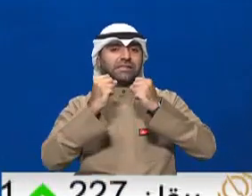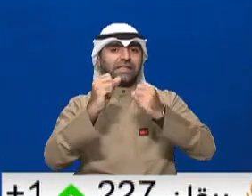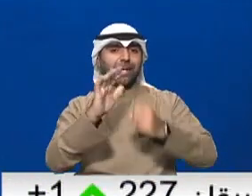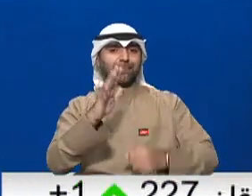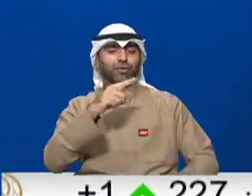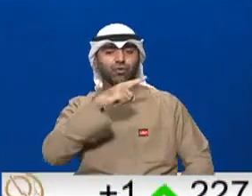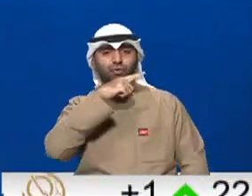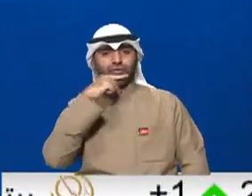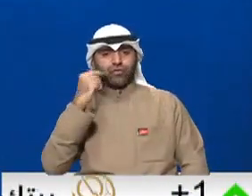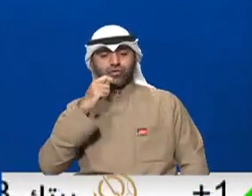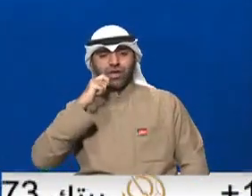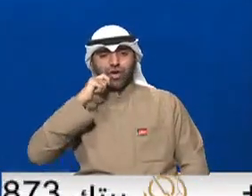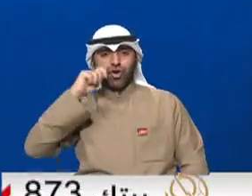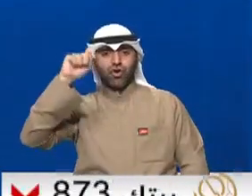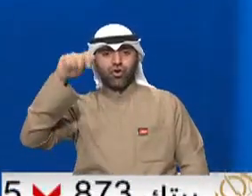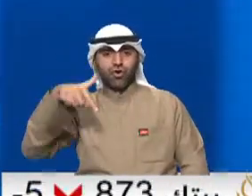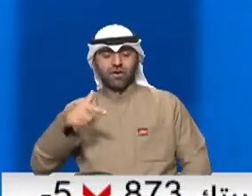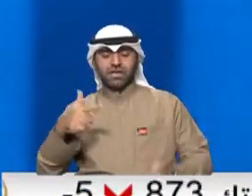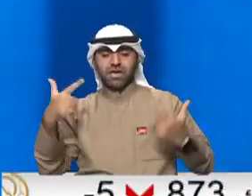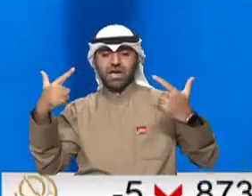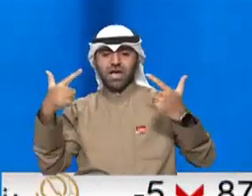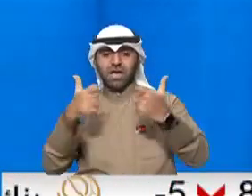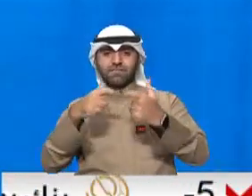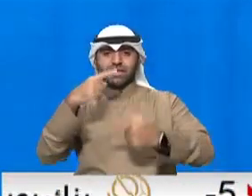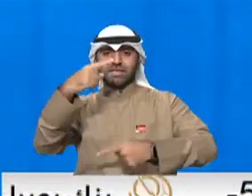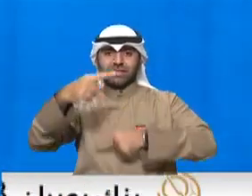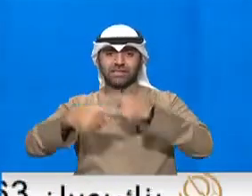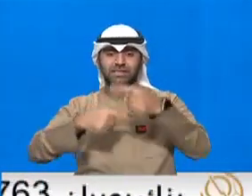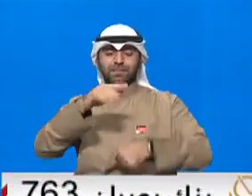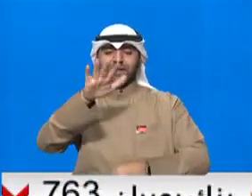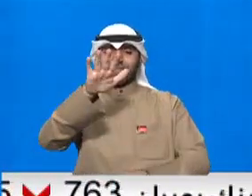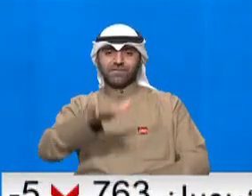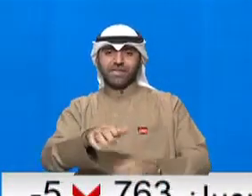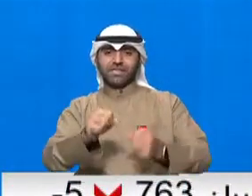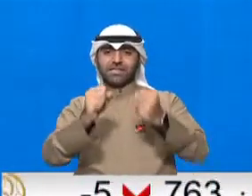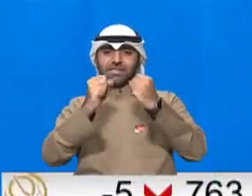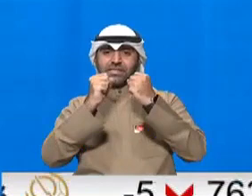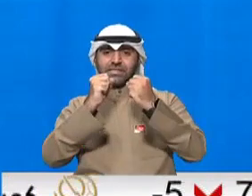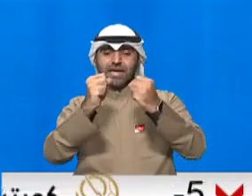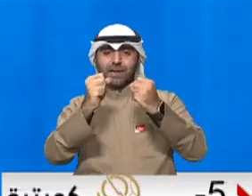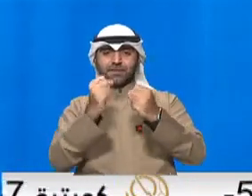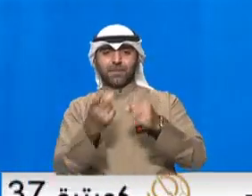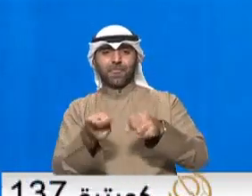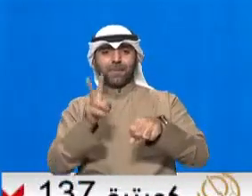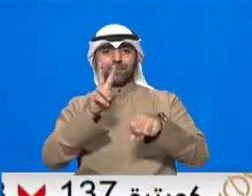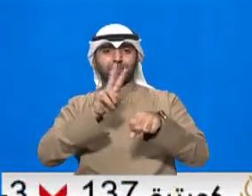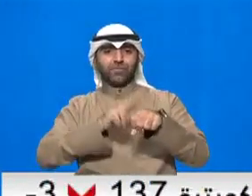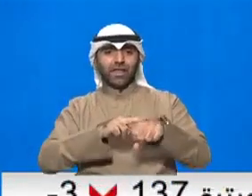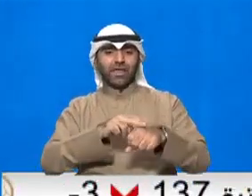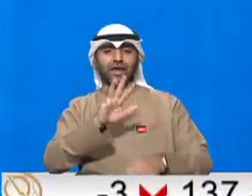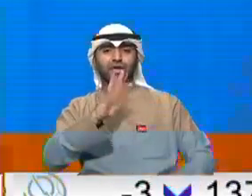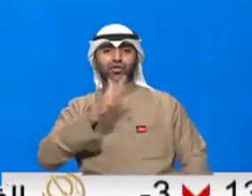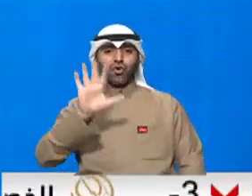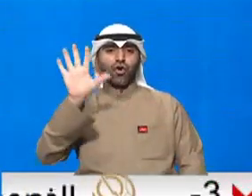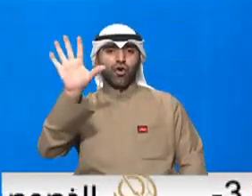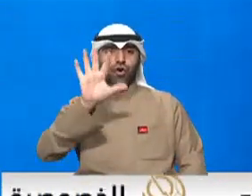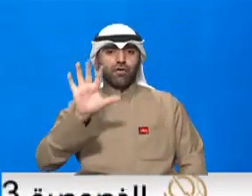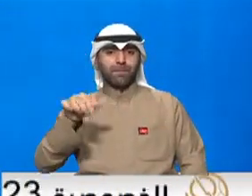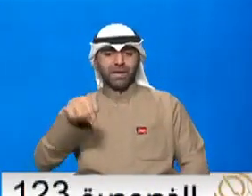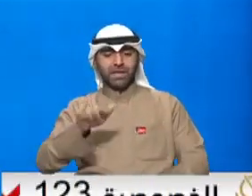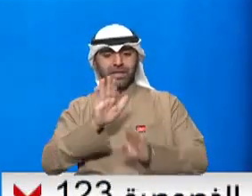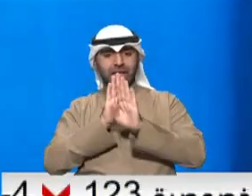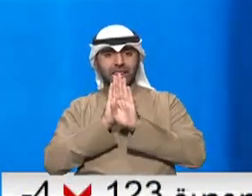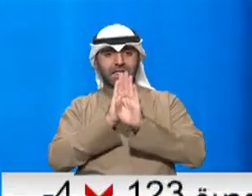وسط تبادل وتصاعد للتصريحات الغربية والروسية من جهة، وأيضا الدعم الغربي لأوكرانيا من جهة